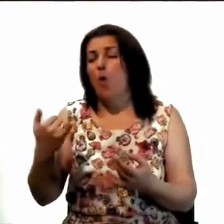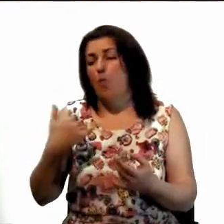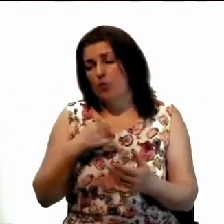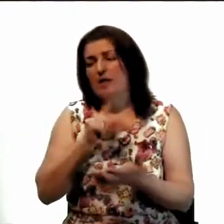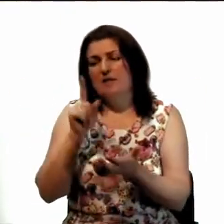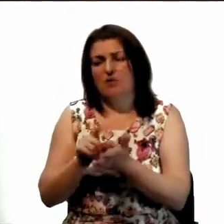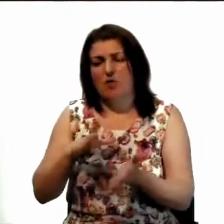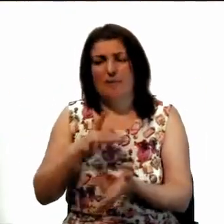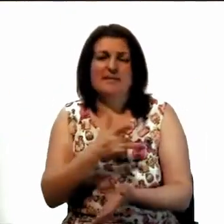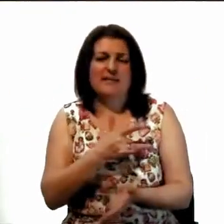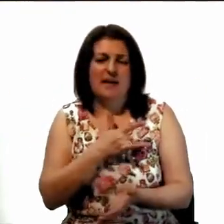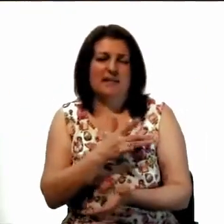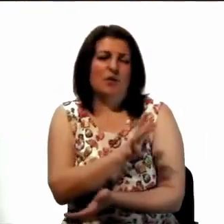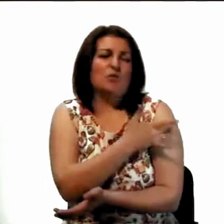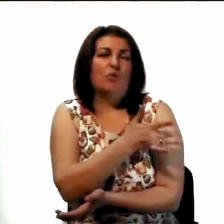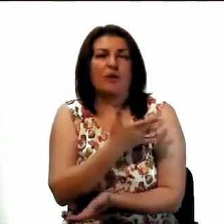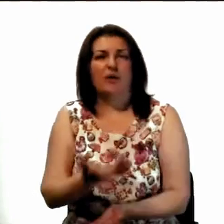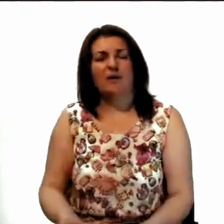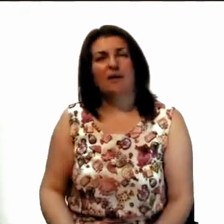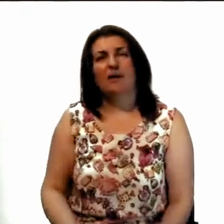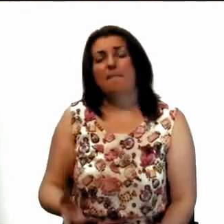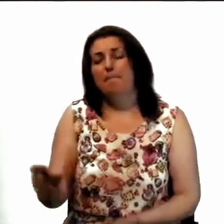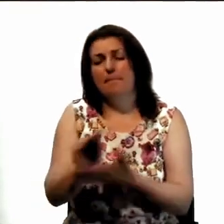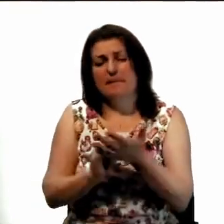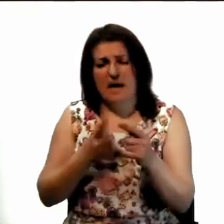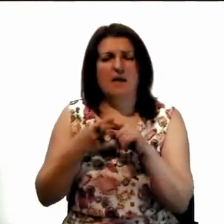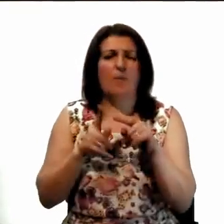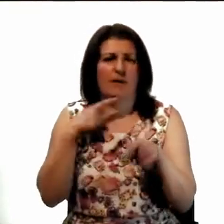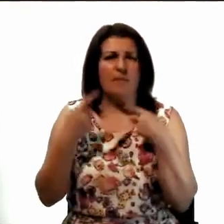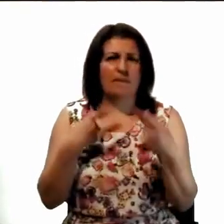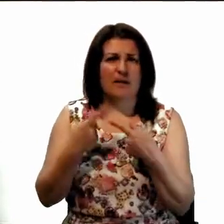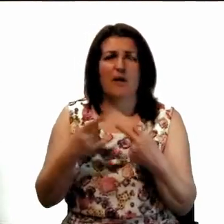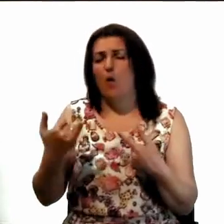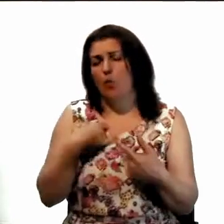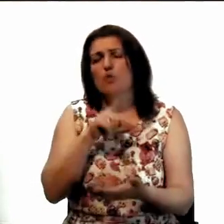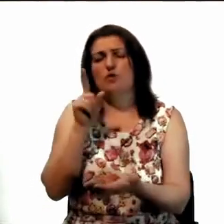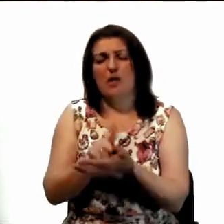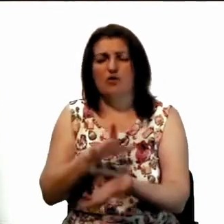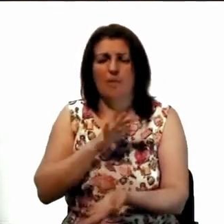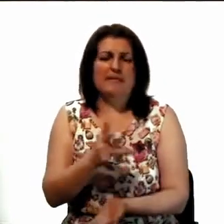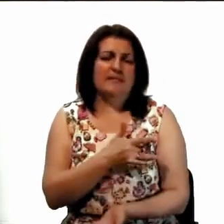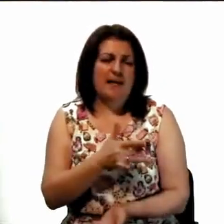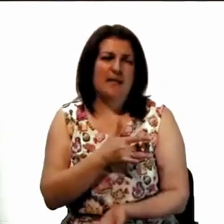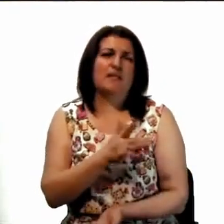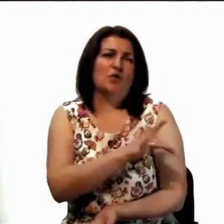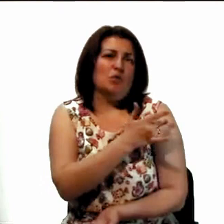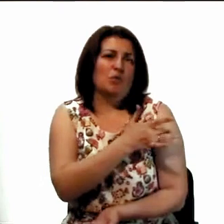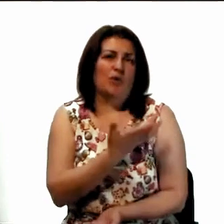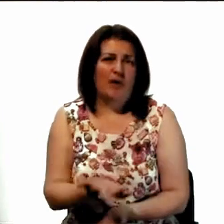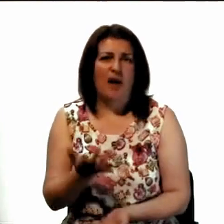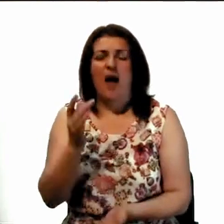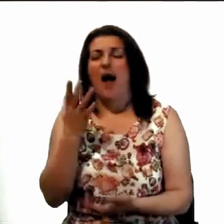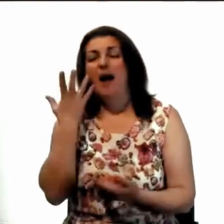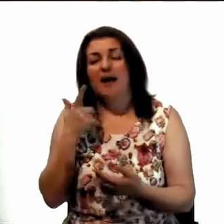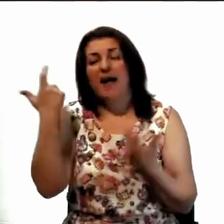должно быть сердце слуги. Писание об этом говорит. У нас должно быть сердце слуги.